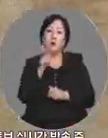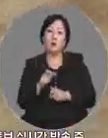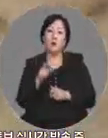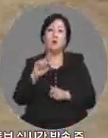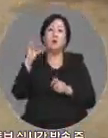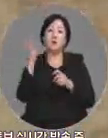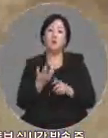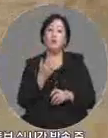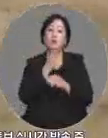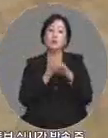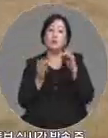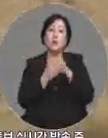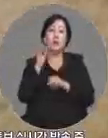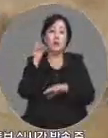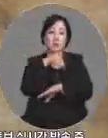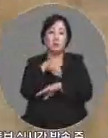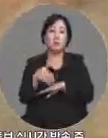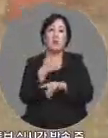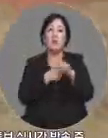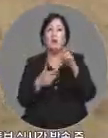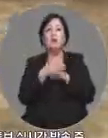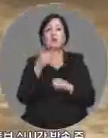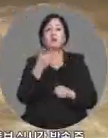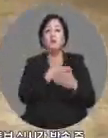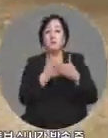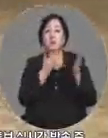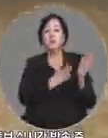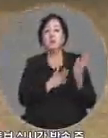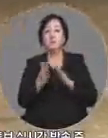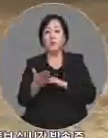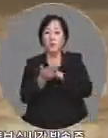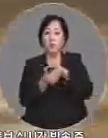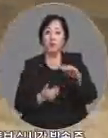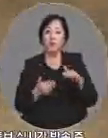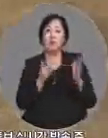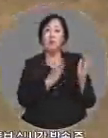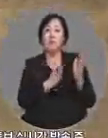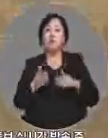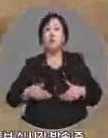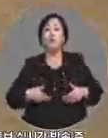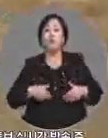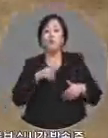강력할 것으로 예측돼 긴장과 대비가 어느 때보다 중요합니다 bbc 뉴스 비행 줍니다